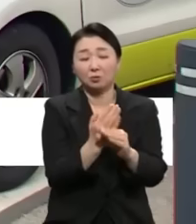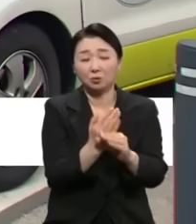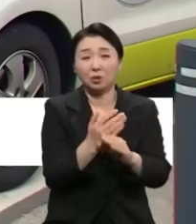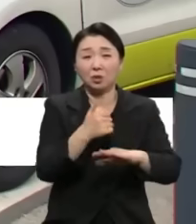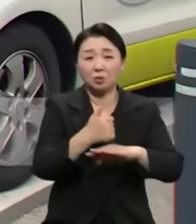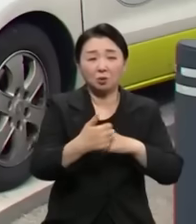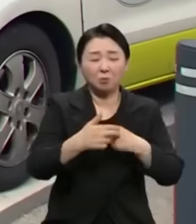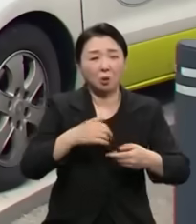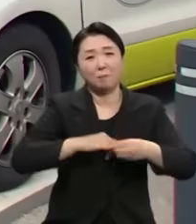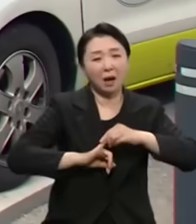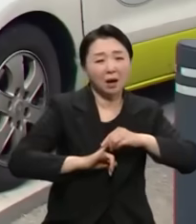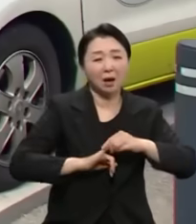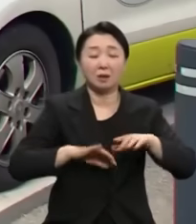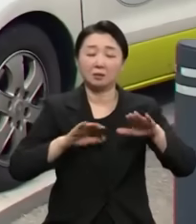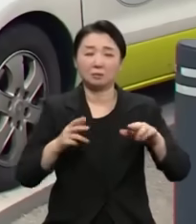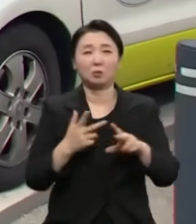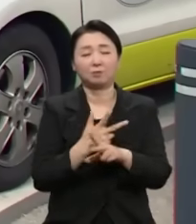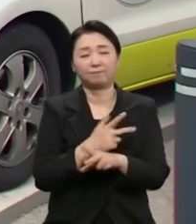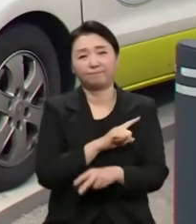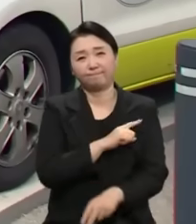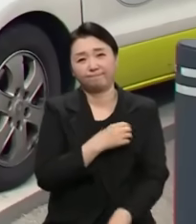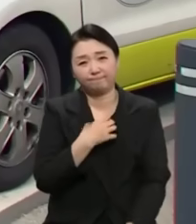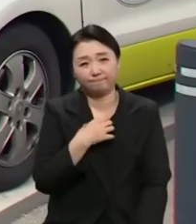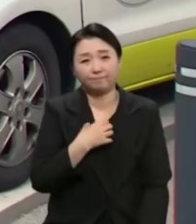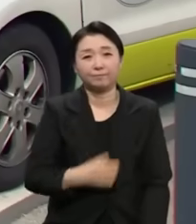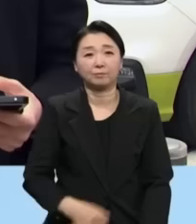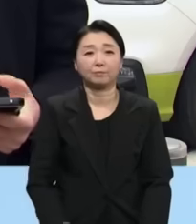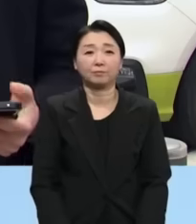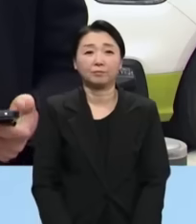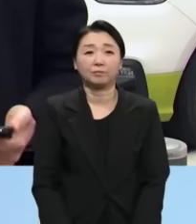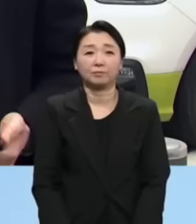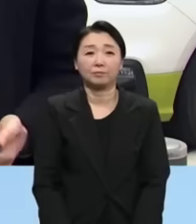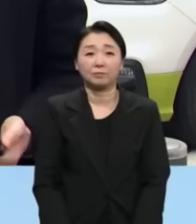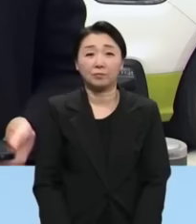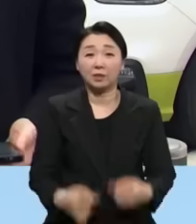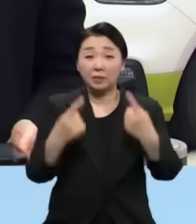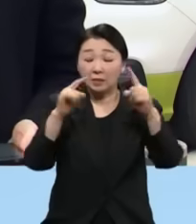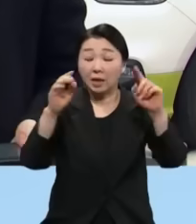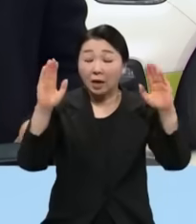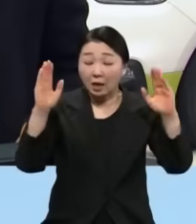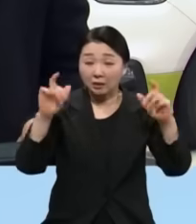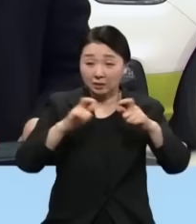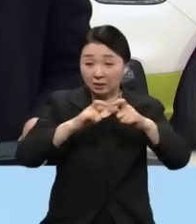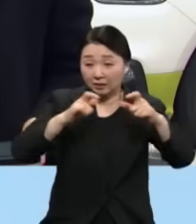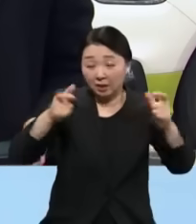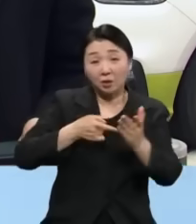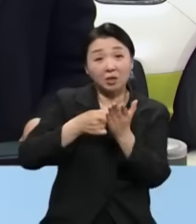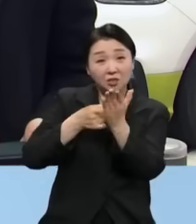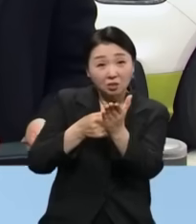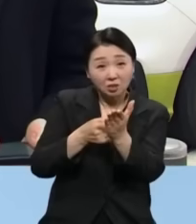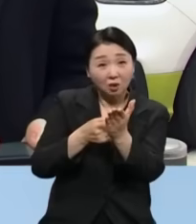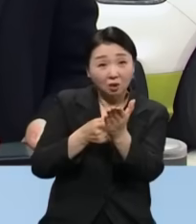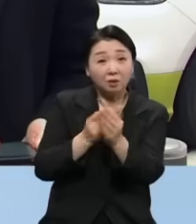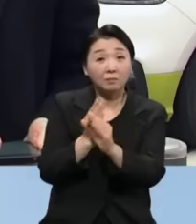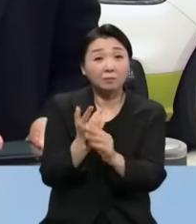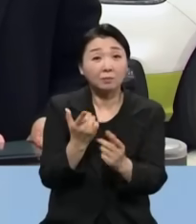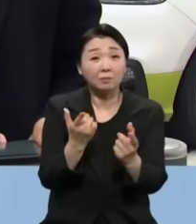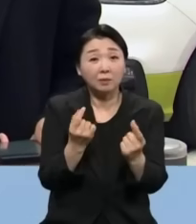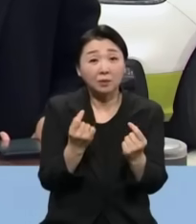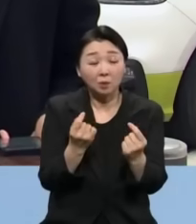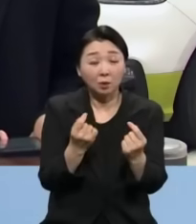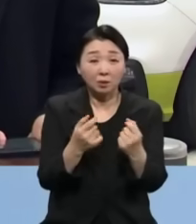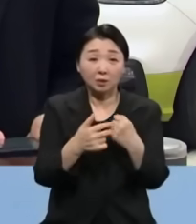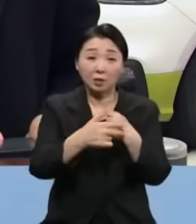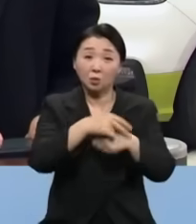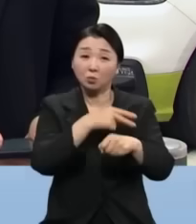주가 중대 고비란 전망이 나오고 있습니다. 네, 대학들은 의대생 증원 신청을 하고 있죠. 의대